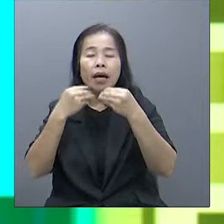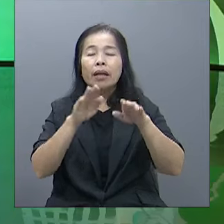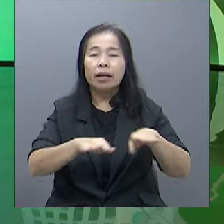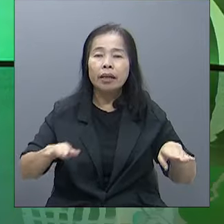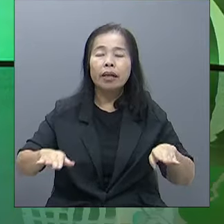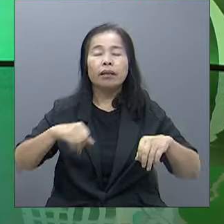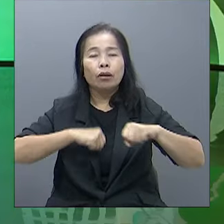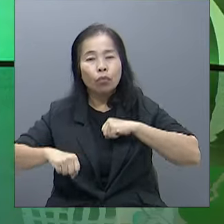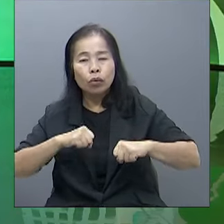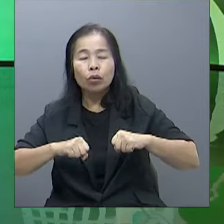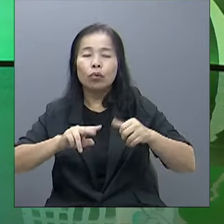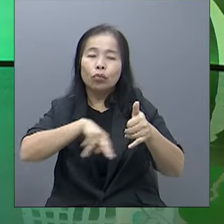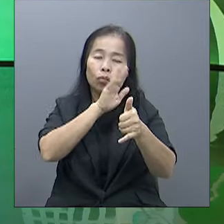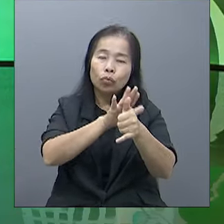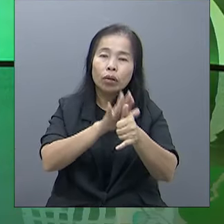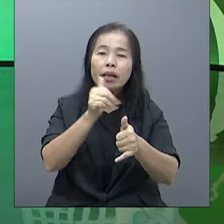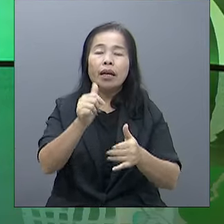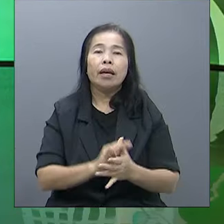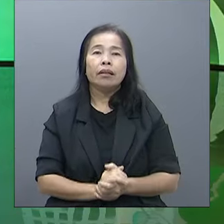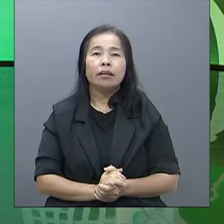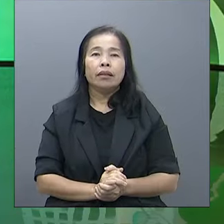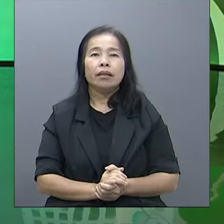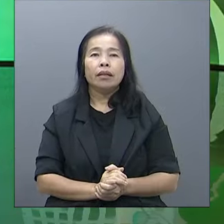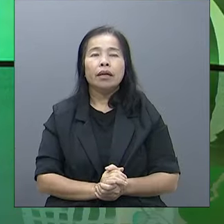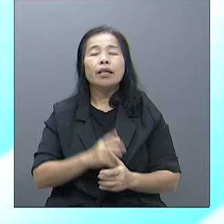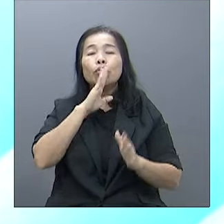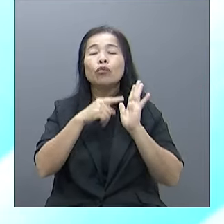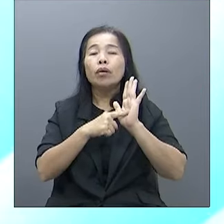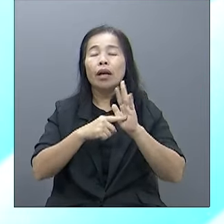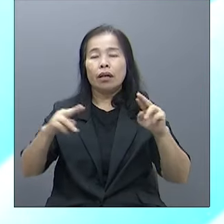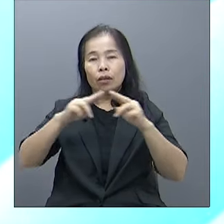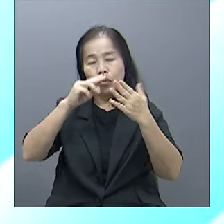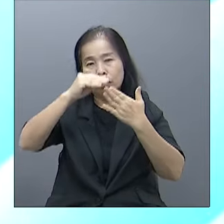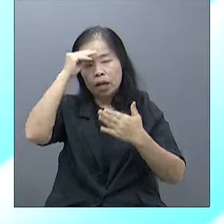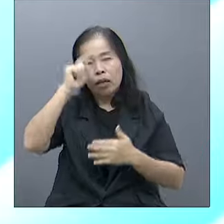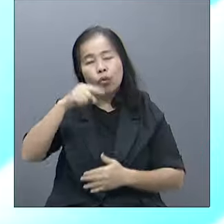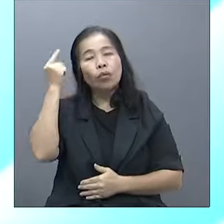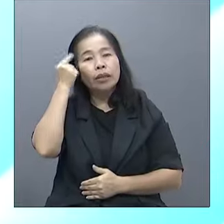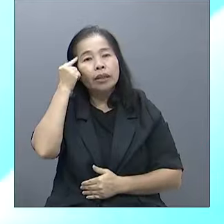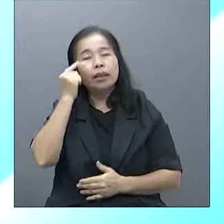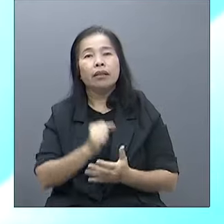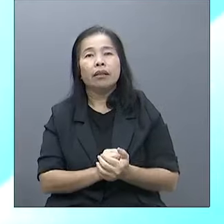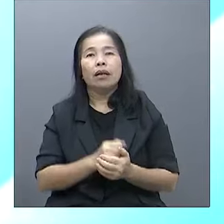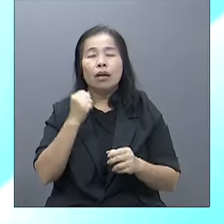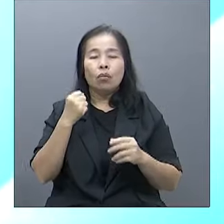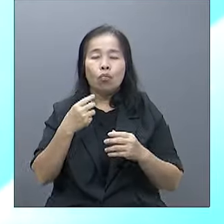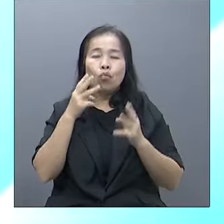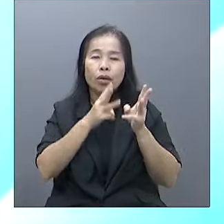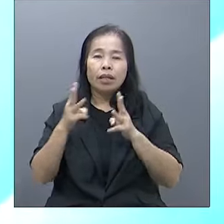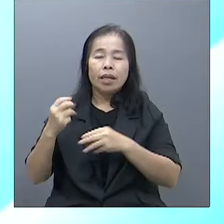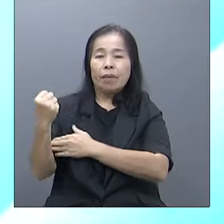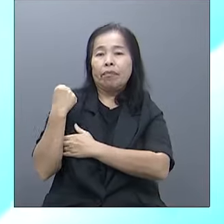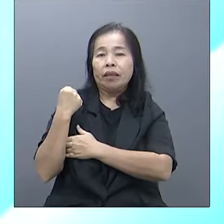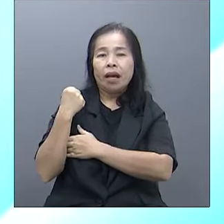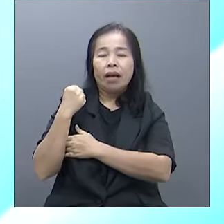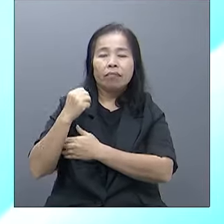นิดเดียวว่านอกจากตรงนี้เนี่ยทำยังไงเช่นกระทรวงศึกษาอาจจะต้องคิดเรื่องการถ่ายโอนการถ่ายโอน อันนี้คือ